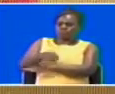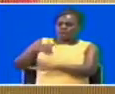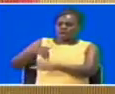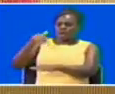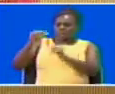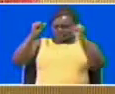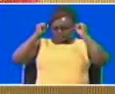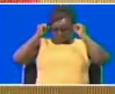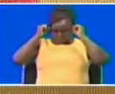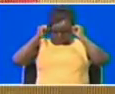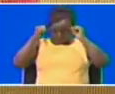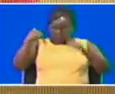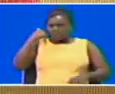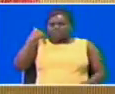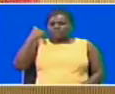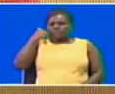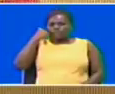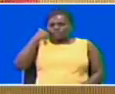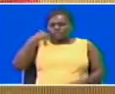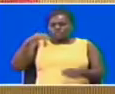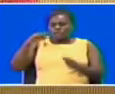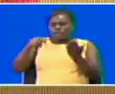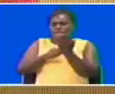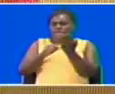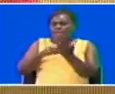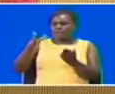masomoni ugonjwa wenyewe ukifahamika Kama